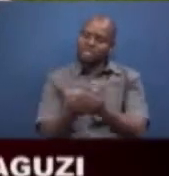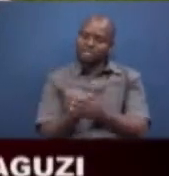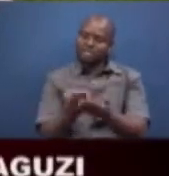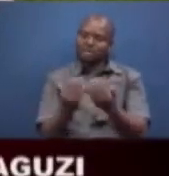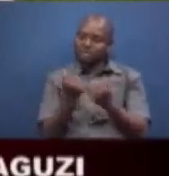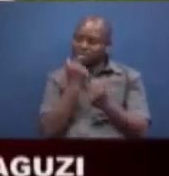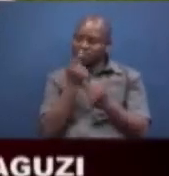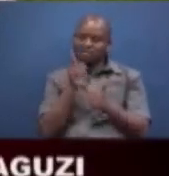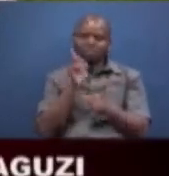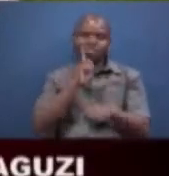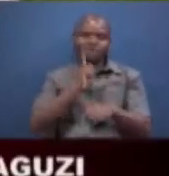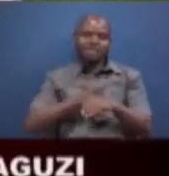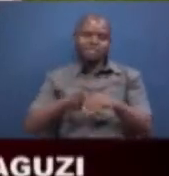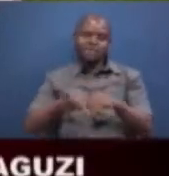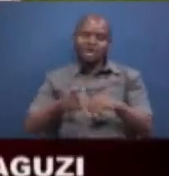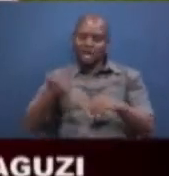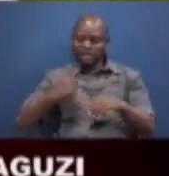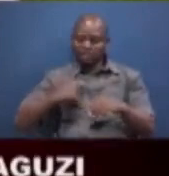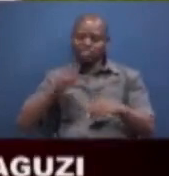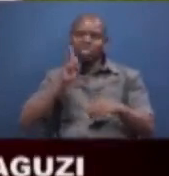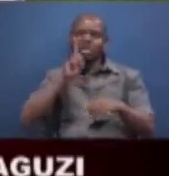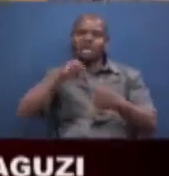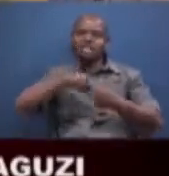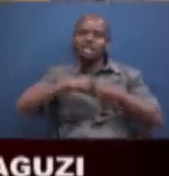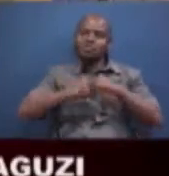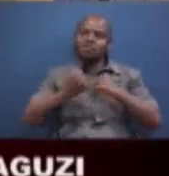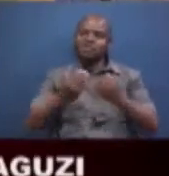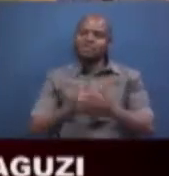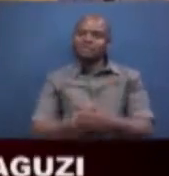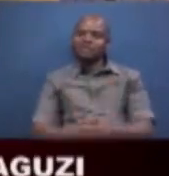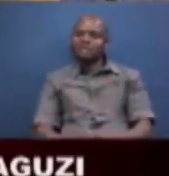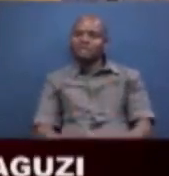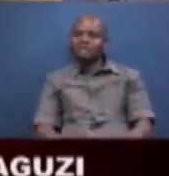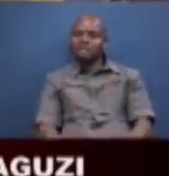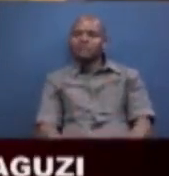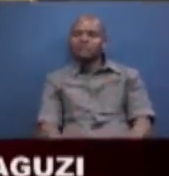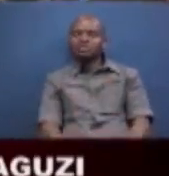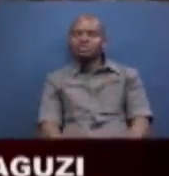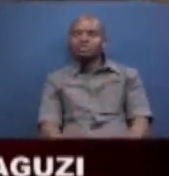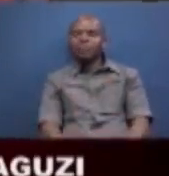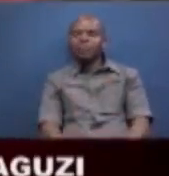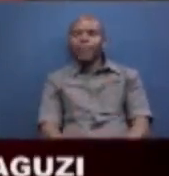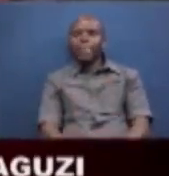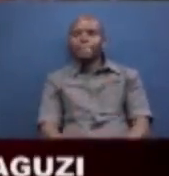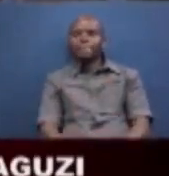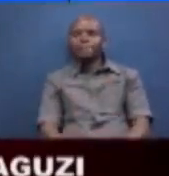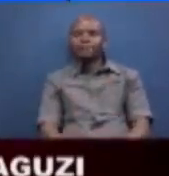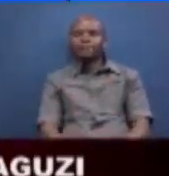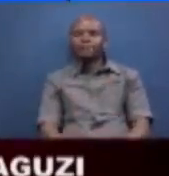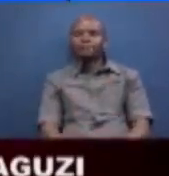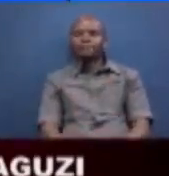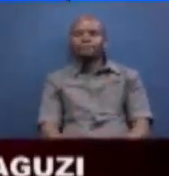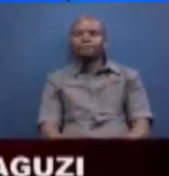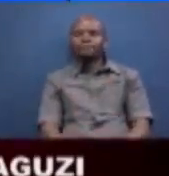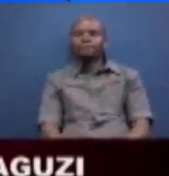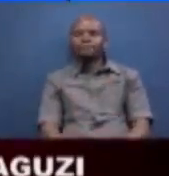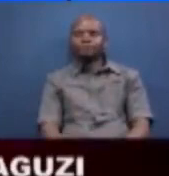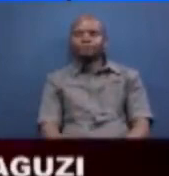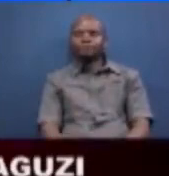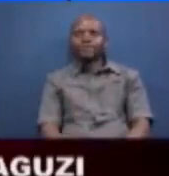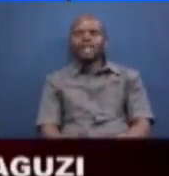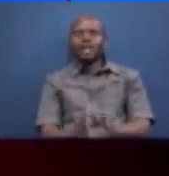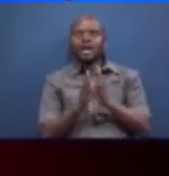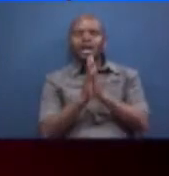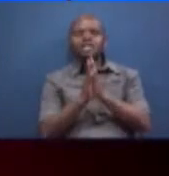naweza kusema Mama Samia anaguswa na kila changamoto. Hamisi Suleman, Channel 10, Dar es Salaam.